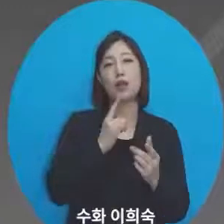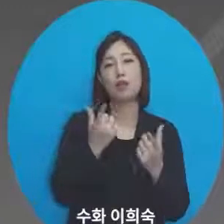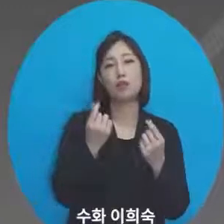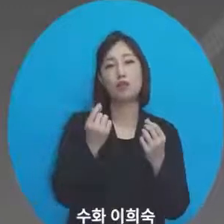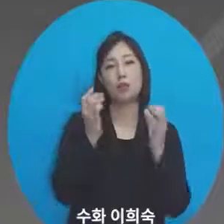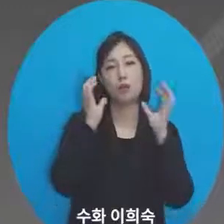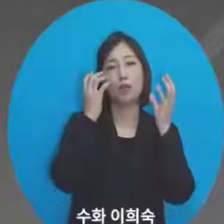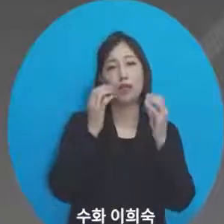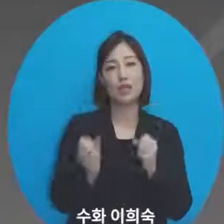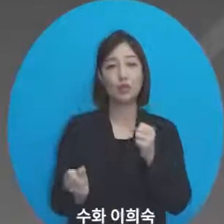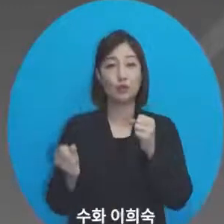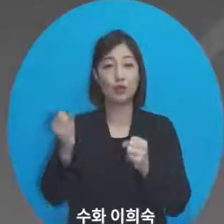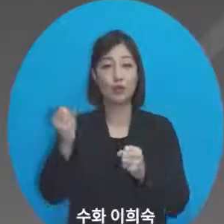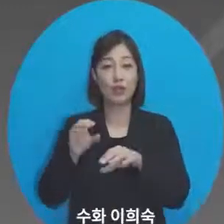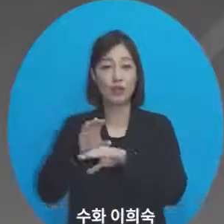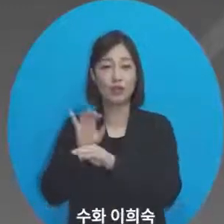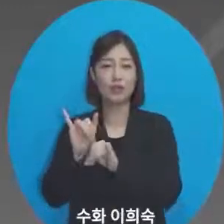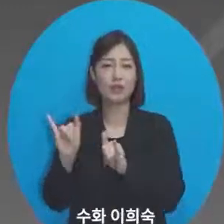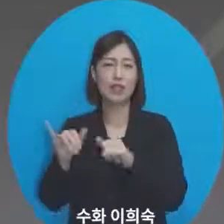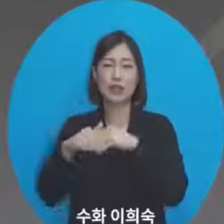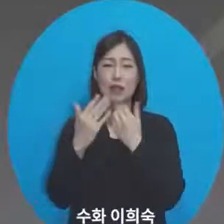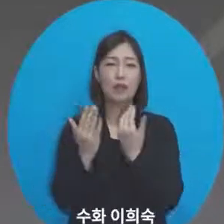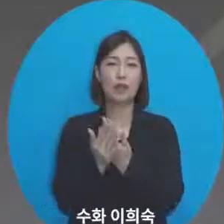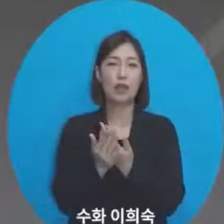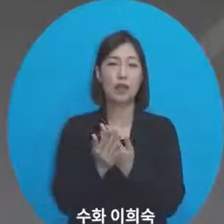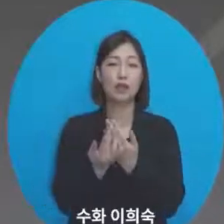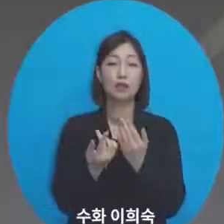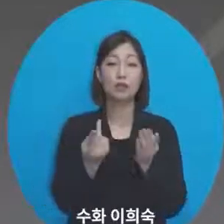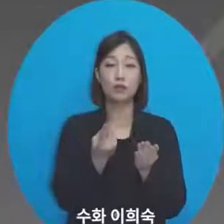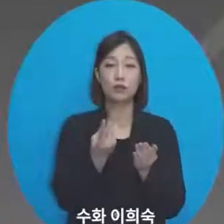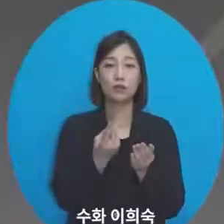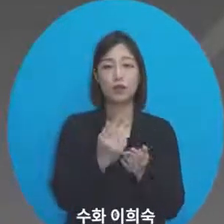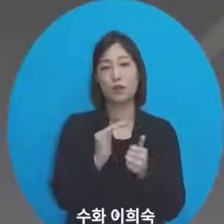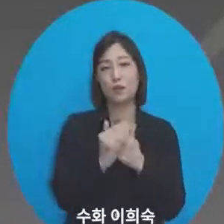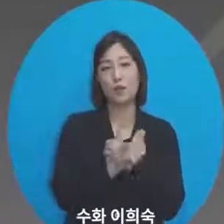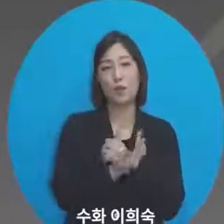울타리도 스쿨존 내에 현재 설치된 사진인데요.